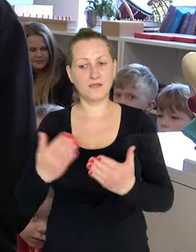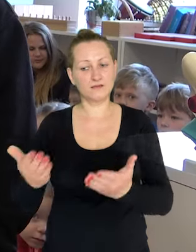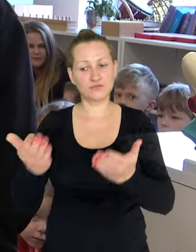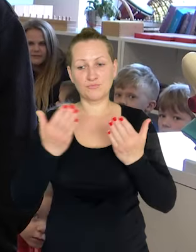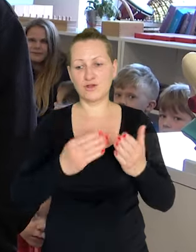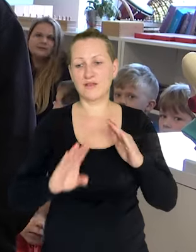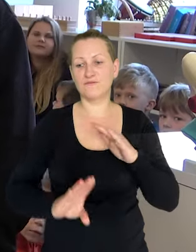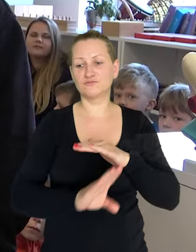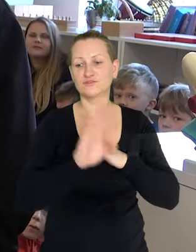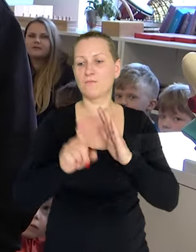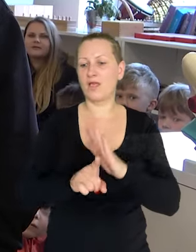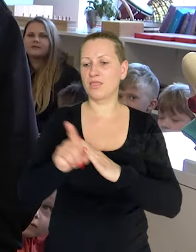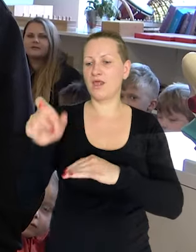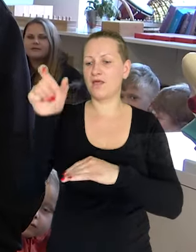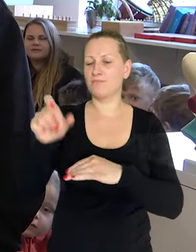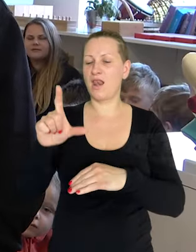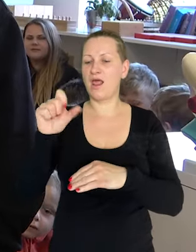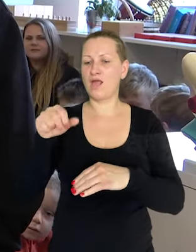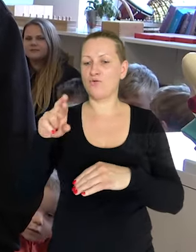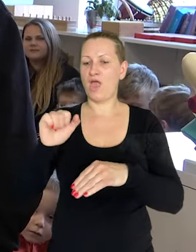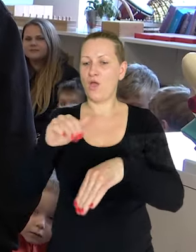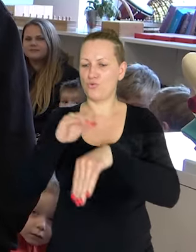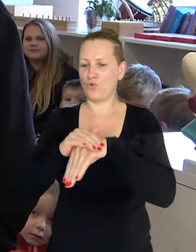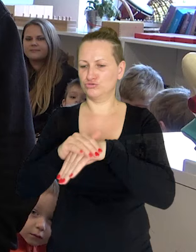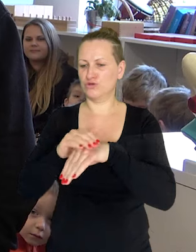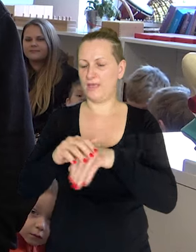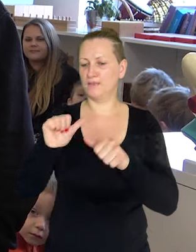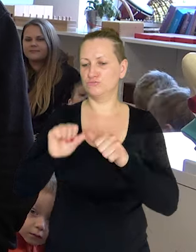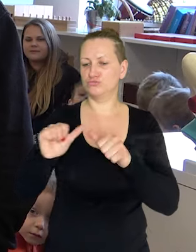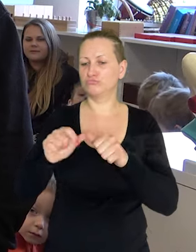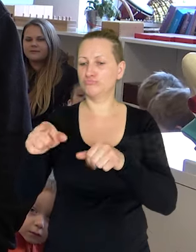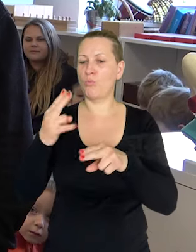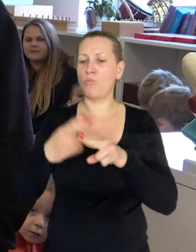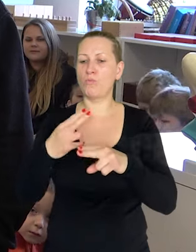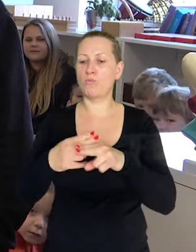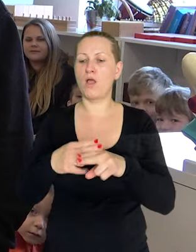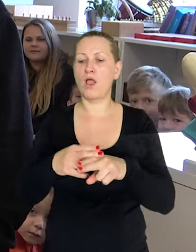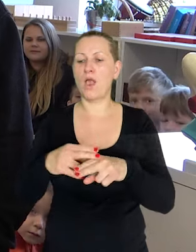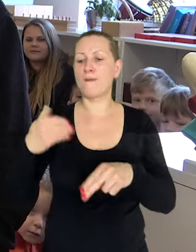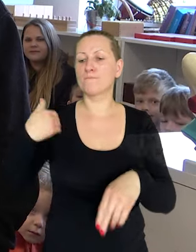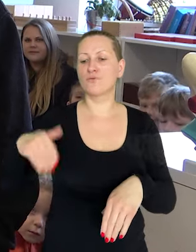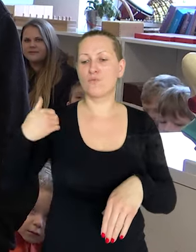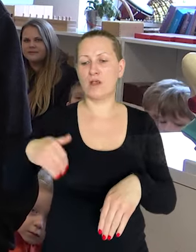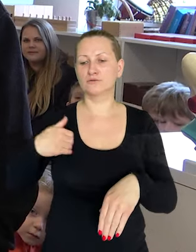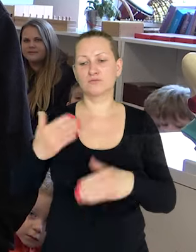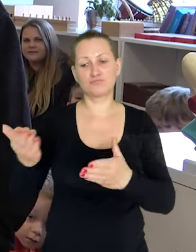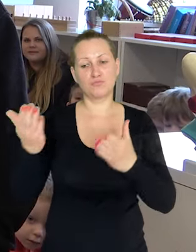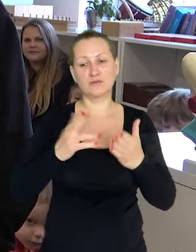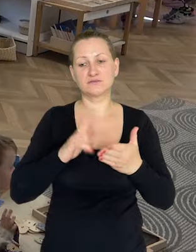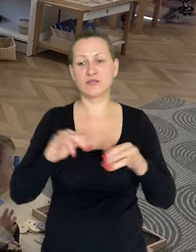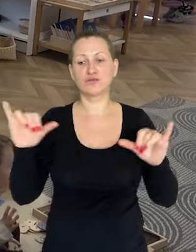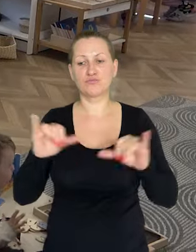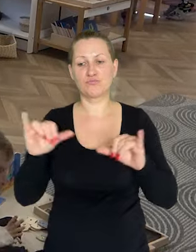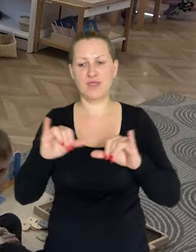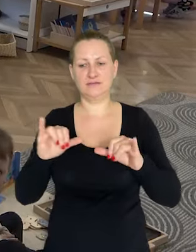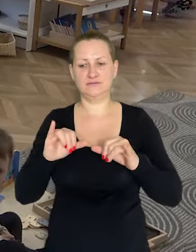Zapraszamy na występ dla Laury, naszej koleżanki z przedszkola, która zachorowała na białaczkę. Zapraszamy na